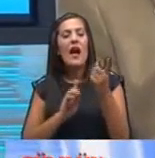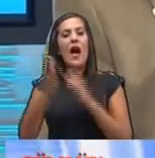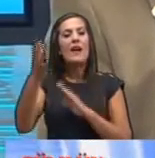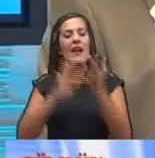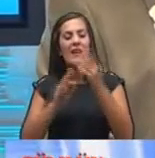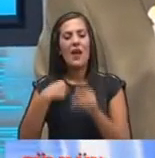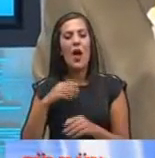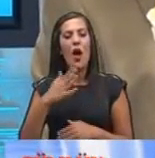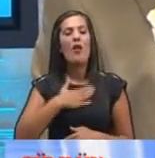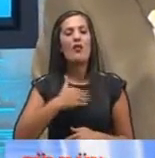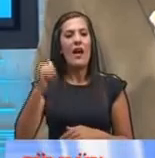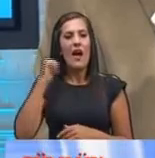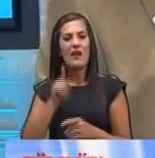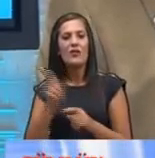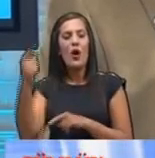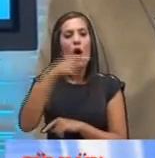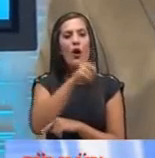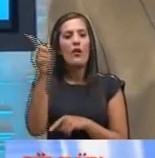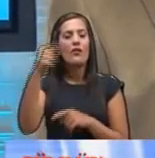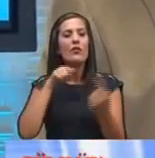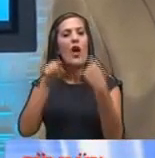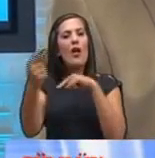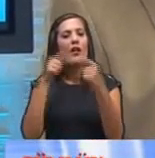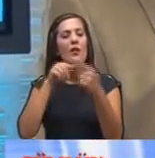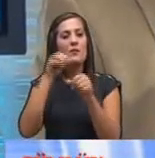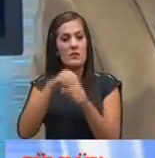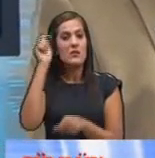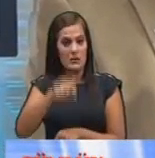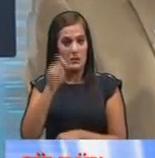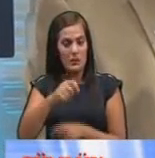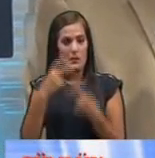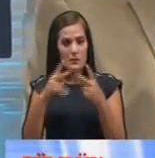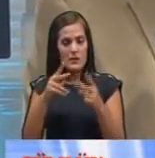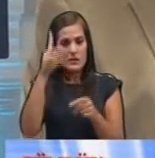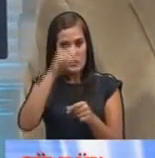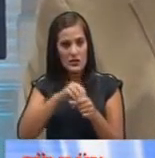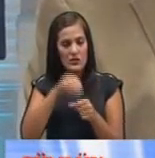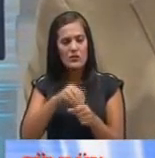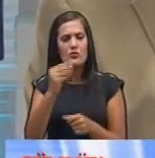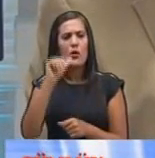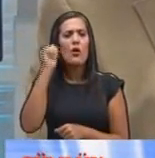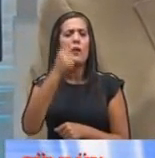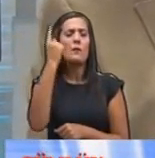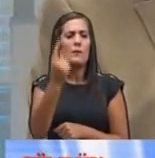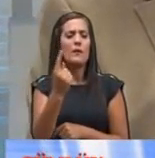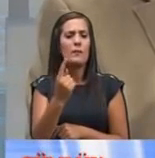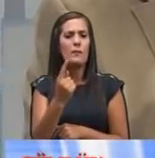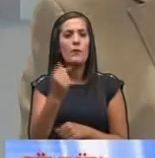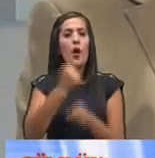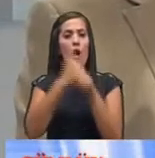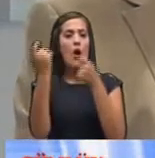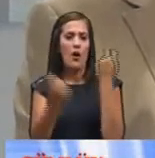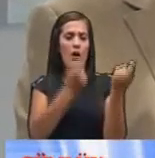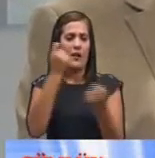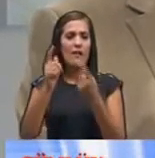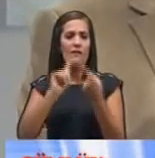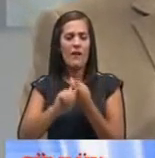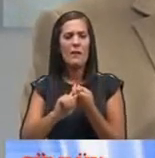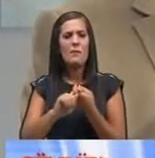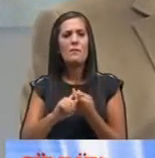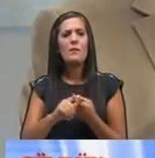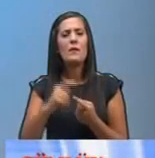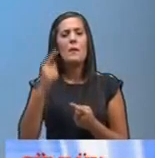arkaya bildiğimiz değişik yönleri olan hareketlerin yapılabilmesinde çok önemli bir görev ve bize